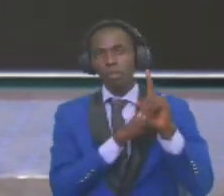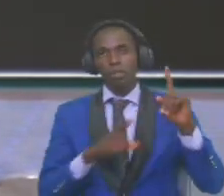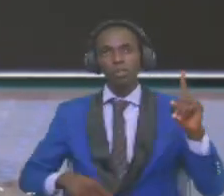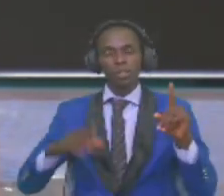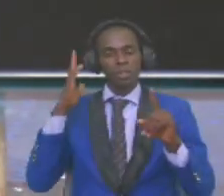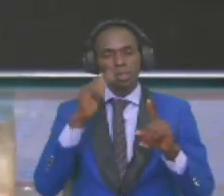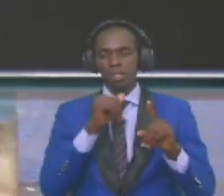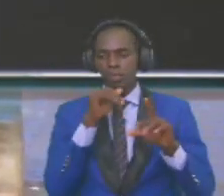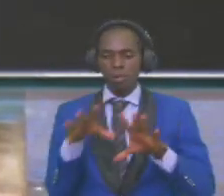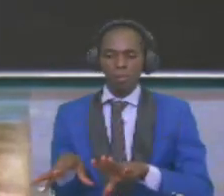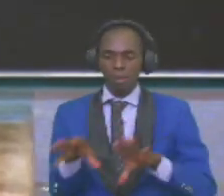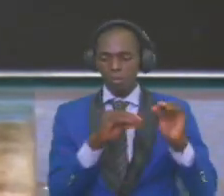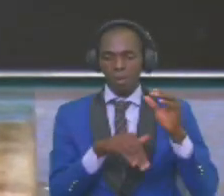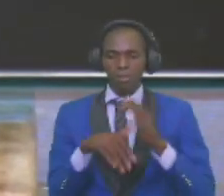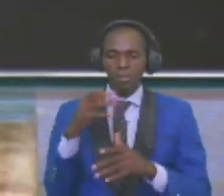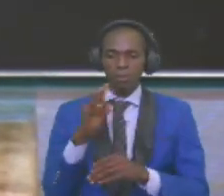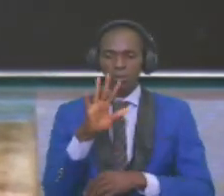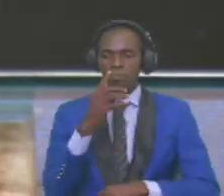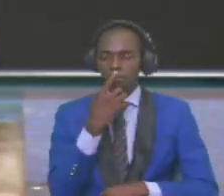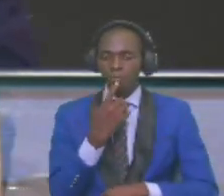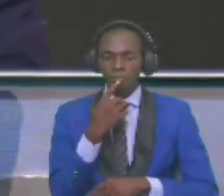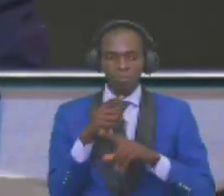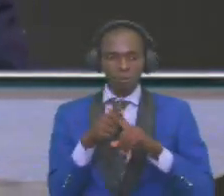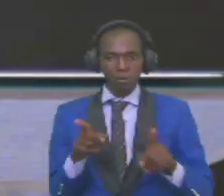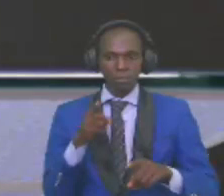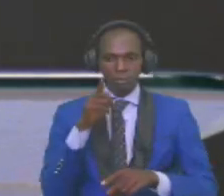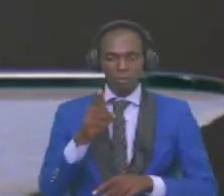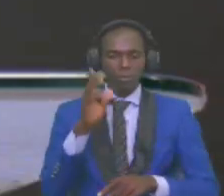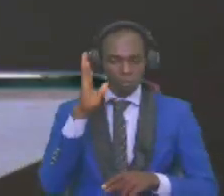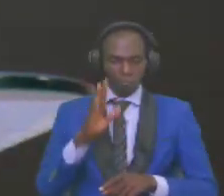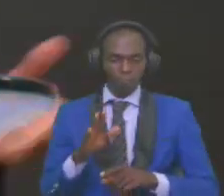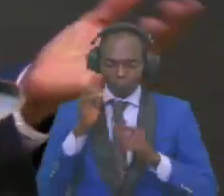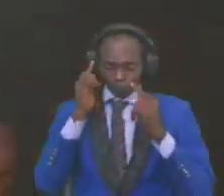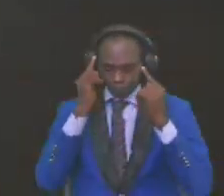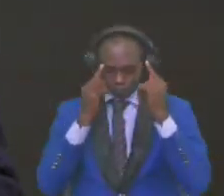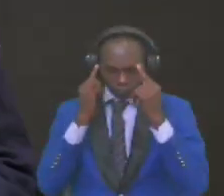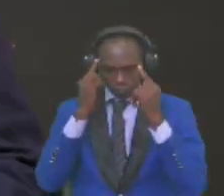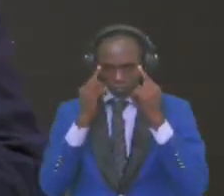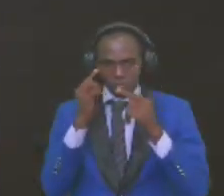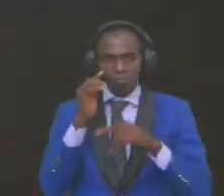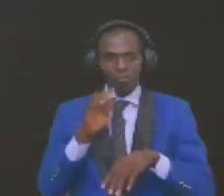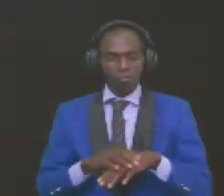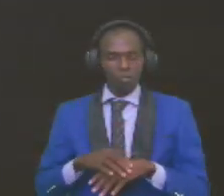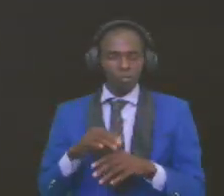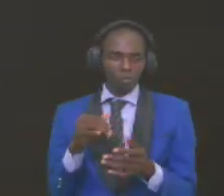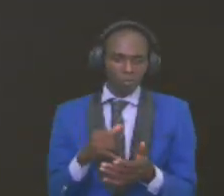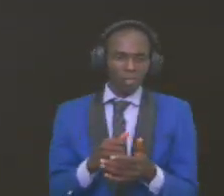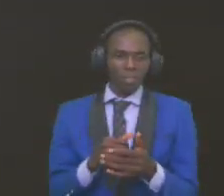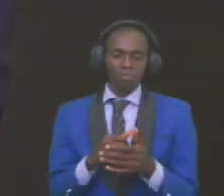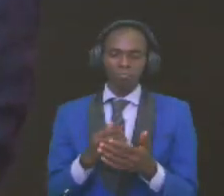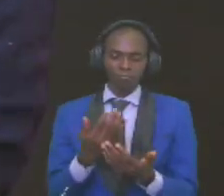livre de la loi ne s'éloigne point de ta bouche mais dit le jour et nuit